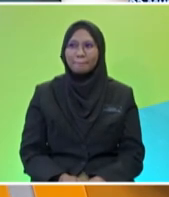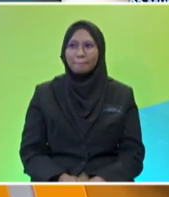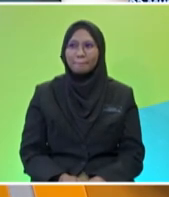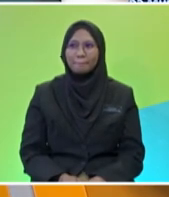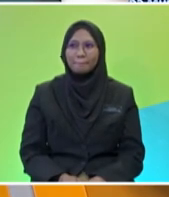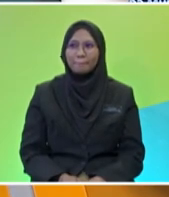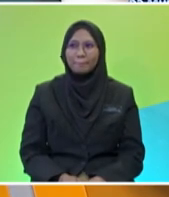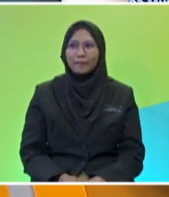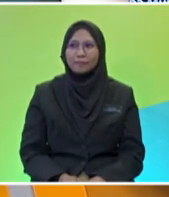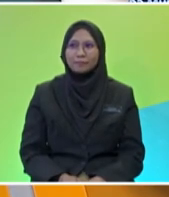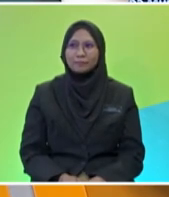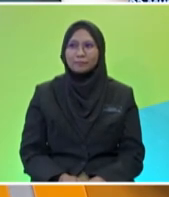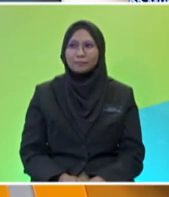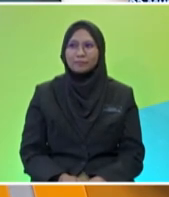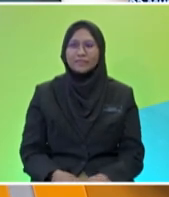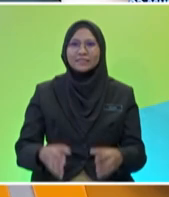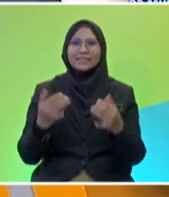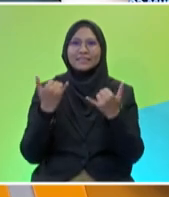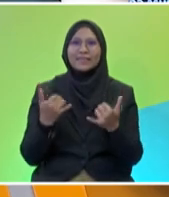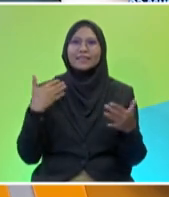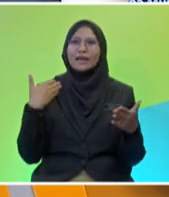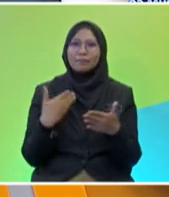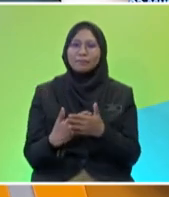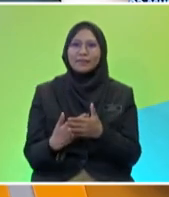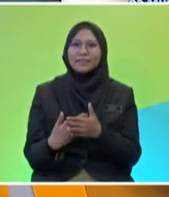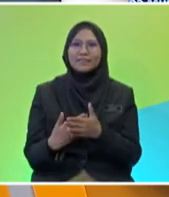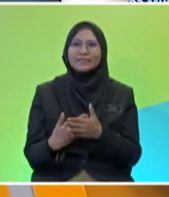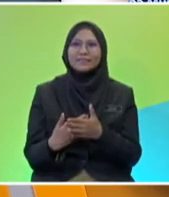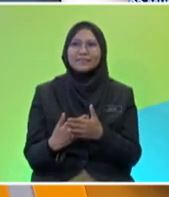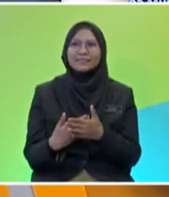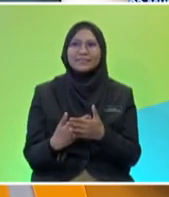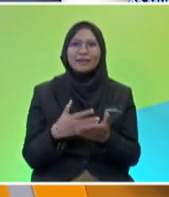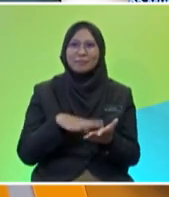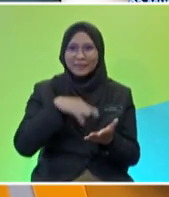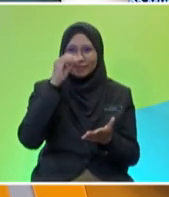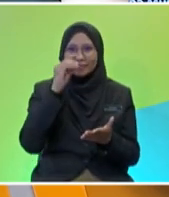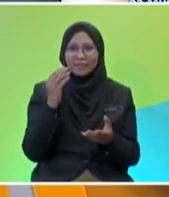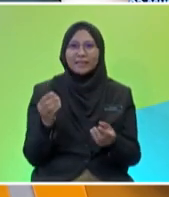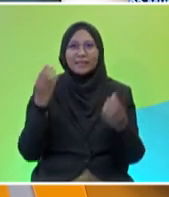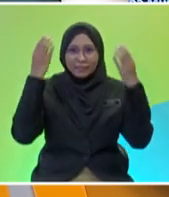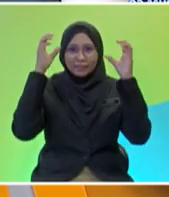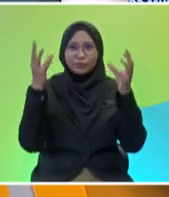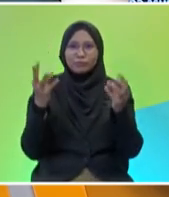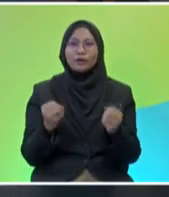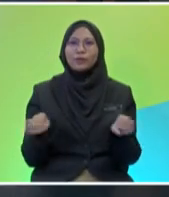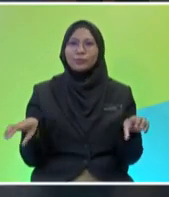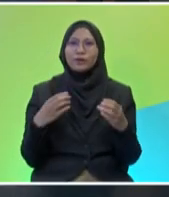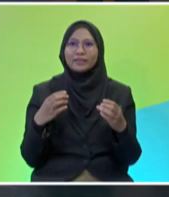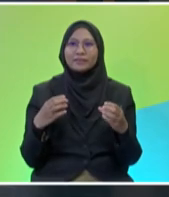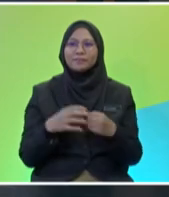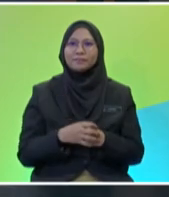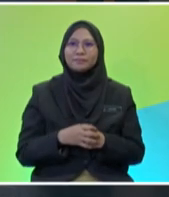kita telah sampai ke Penghujung rancangan jadi untuk menutup rancang situ mungkin sedikit rumusan dariku Oke